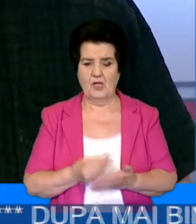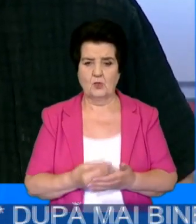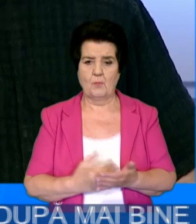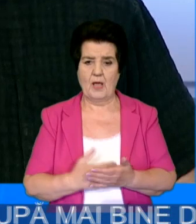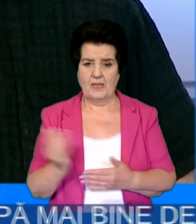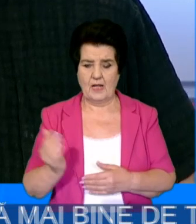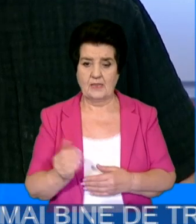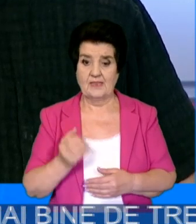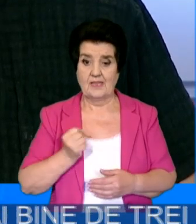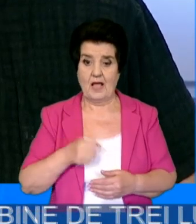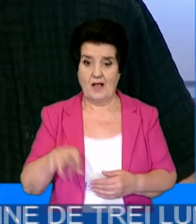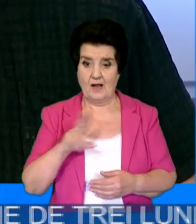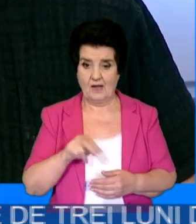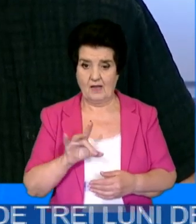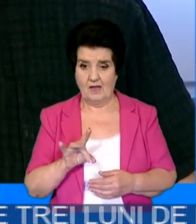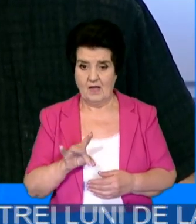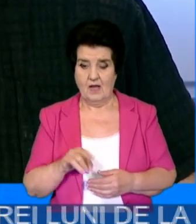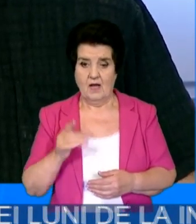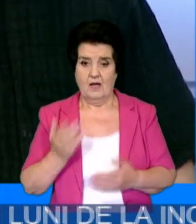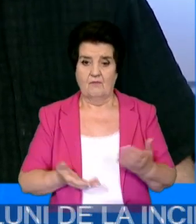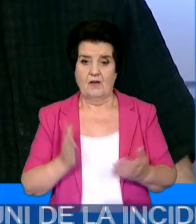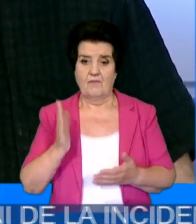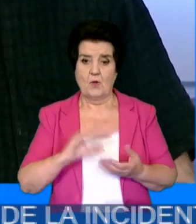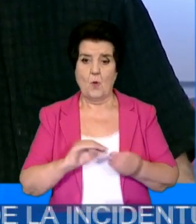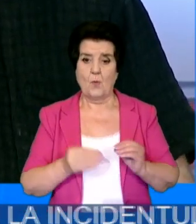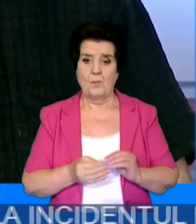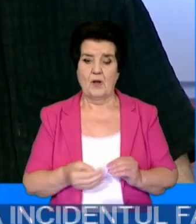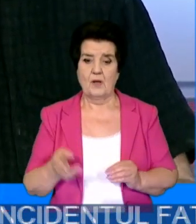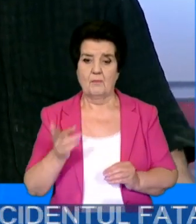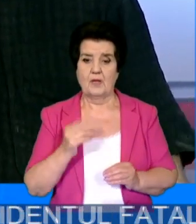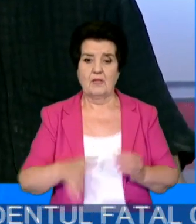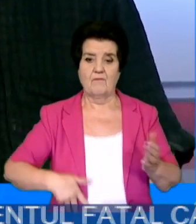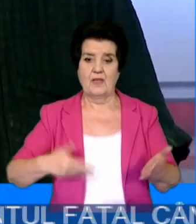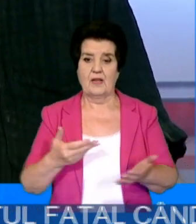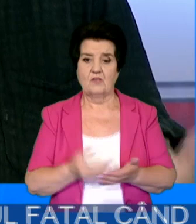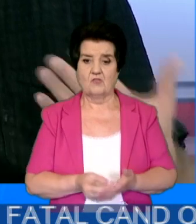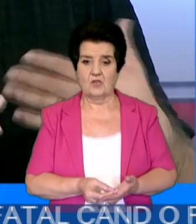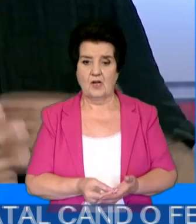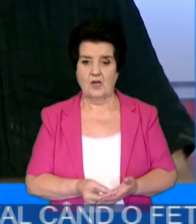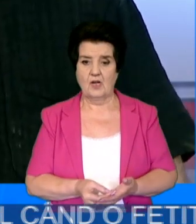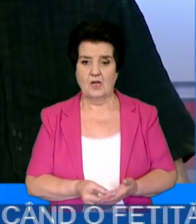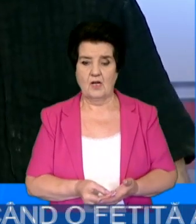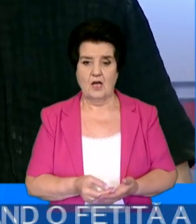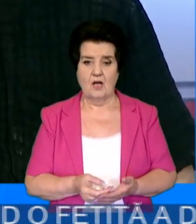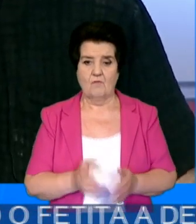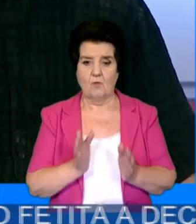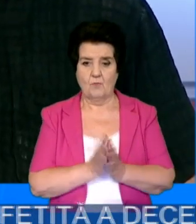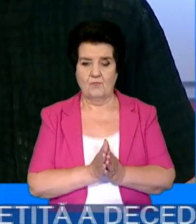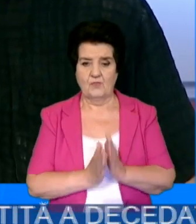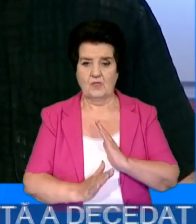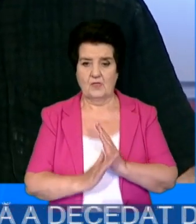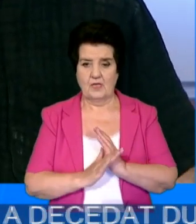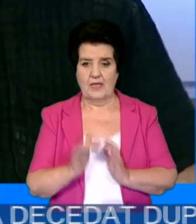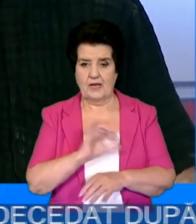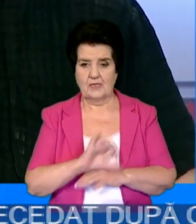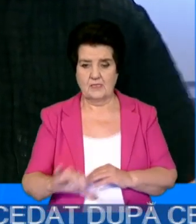Gazprom, dar pentru noi asta va fi o problemă de financiar, în sens că cel mai probabil că vom solicita suport